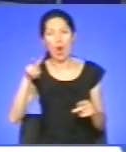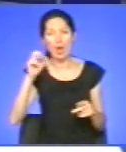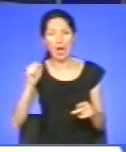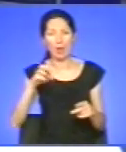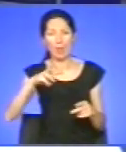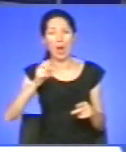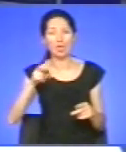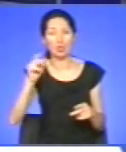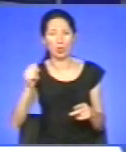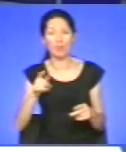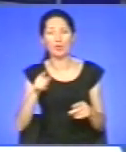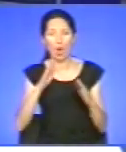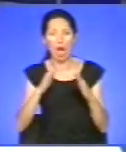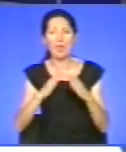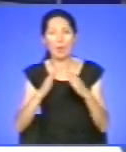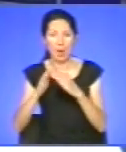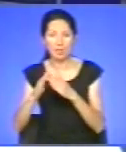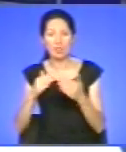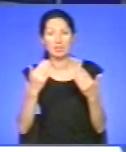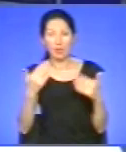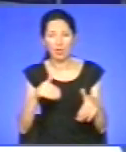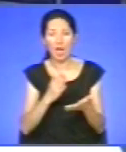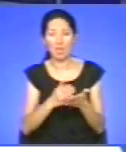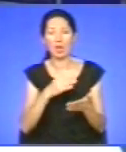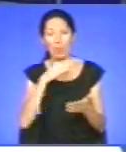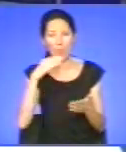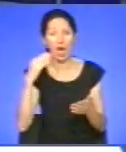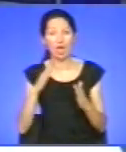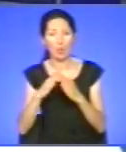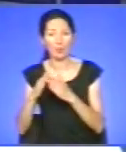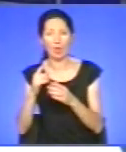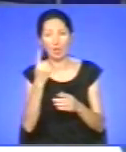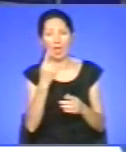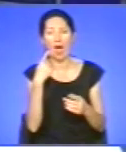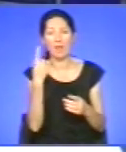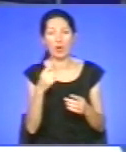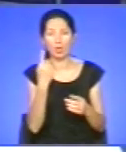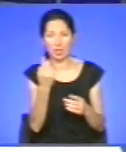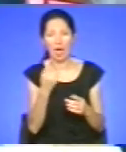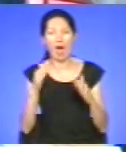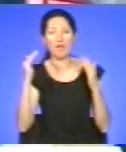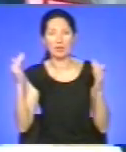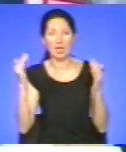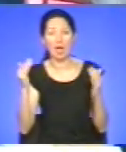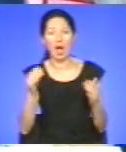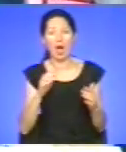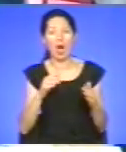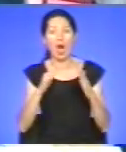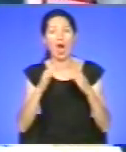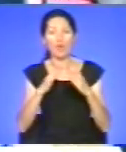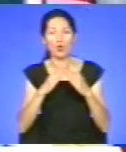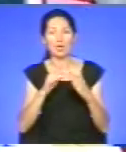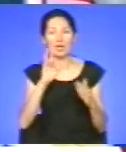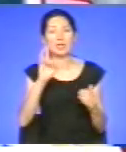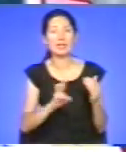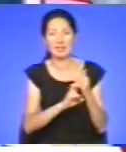кілька десятків маленьких, одна велика вулик-церква. Про що розповідають бджоли – далі у сюжеті. Омелян Мирославович,